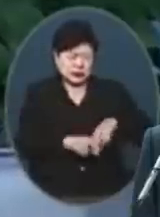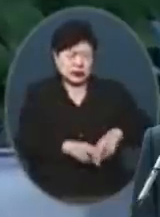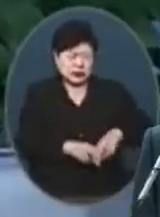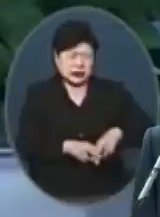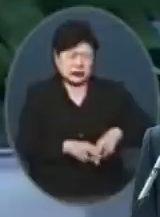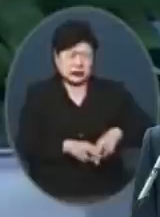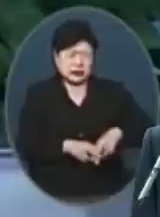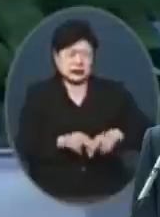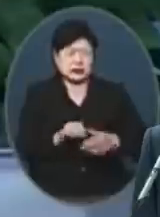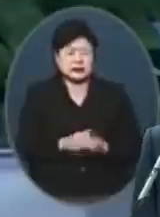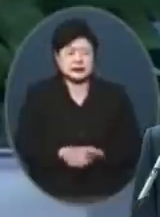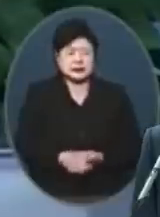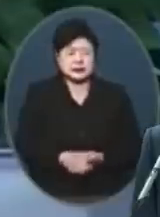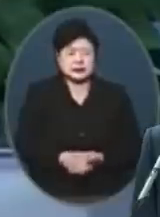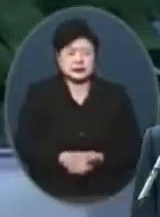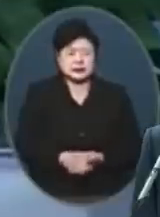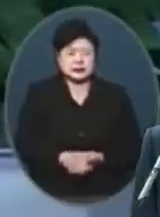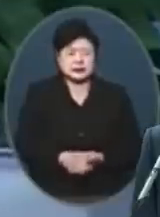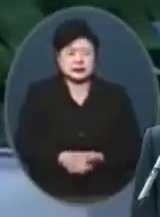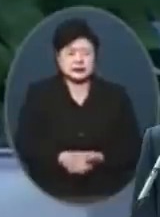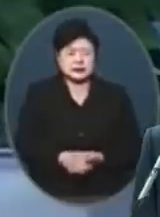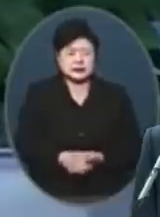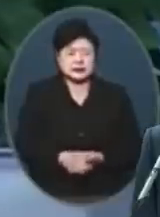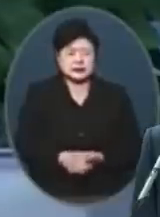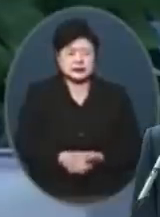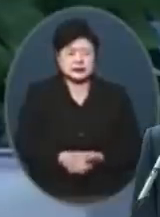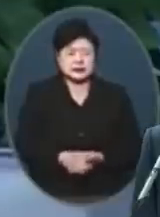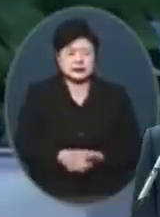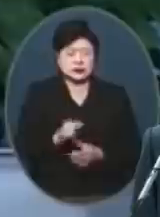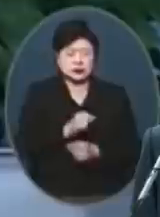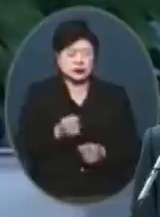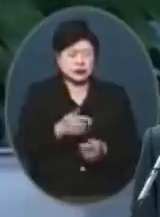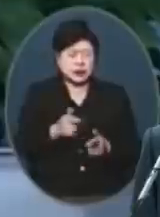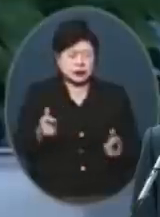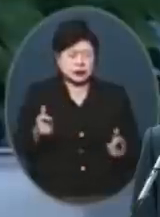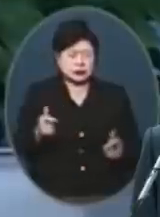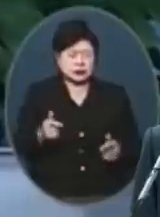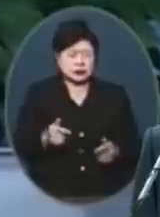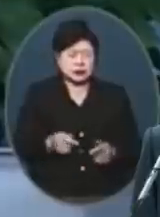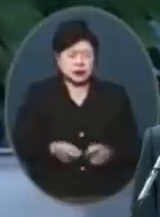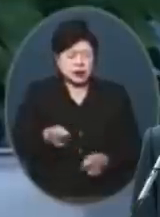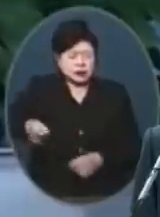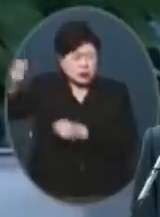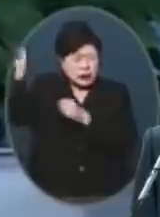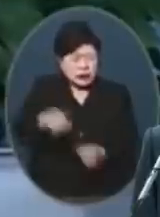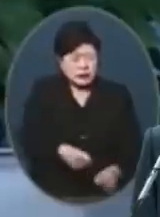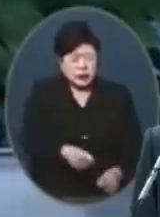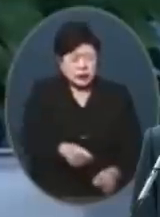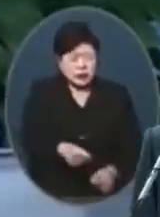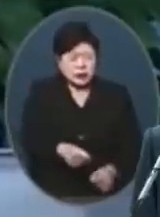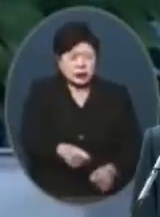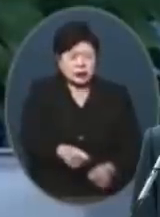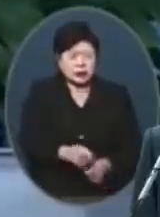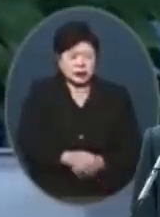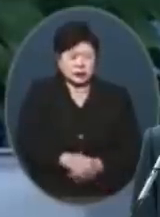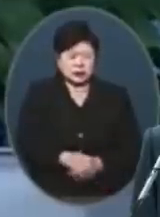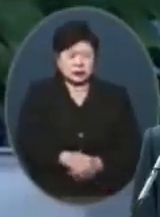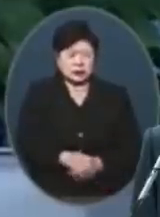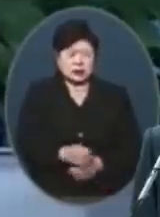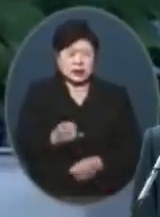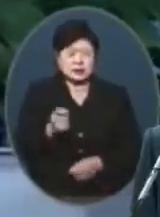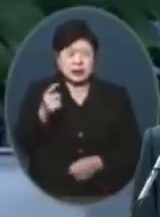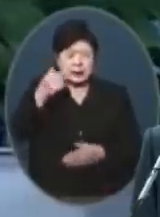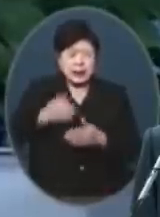그대로 용서를 안 해주고 때리면 죽어버린답니다. 40에 하마가만 매를